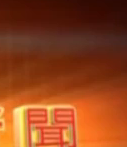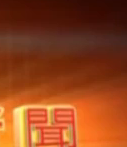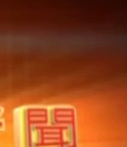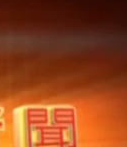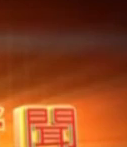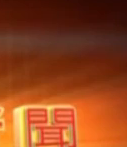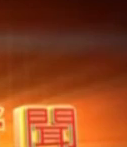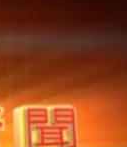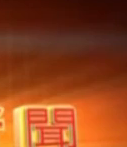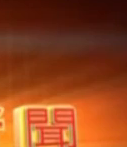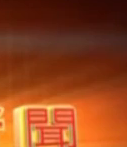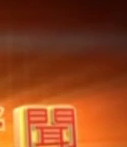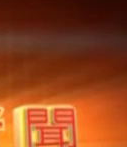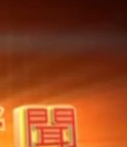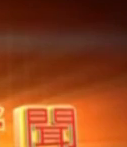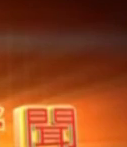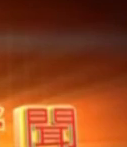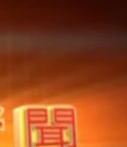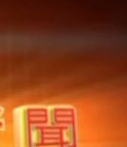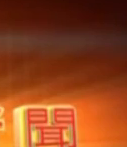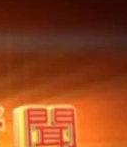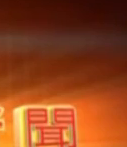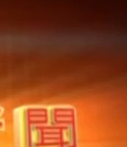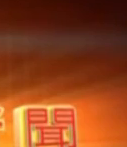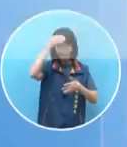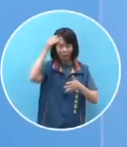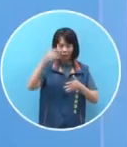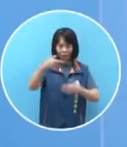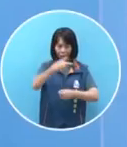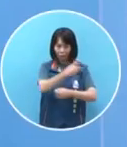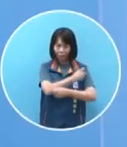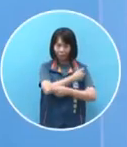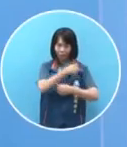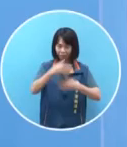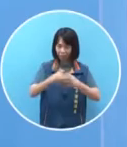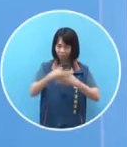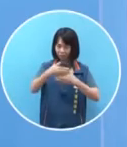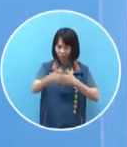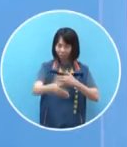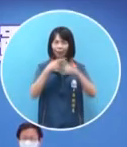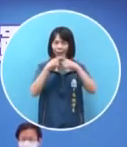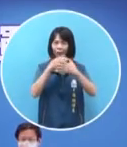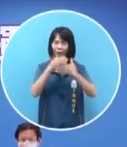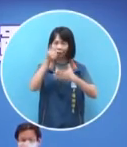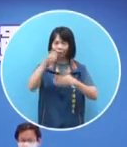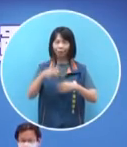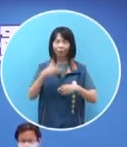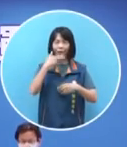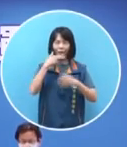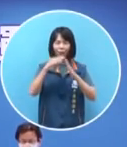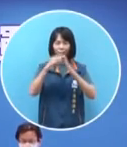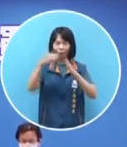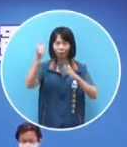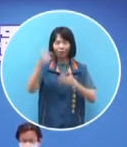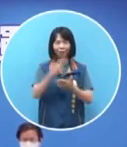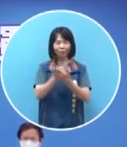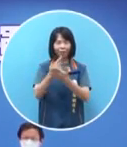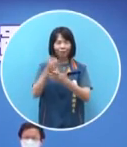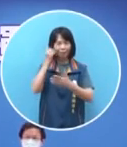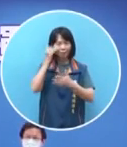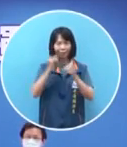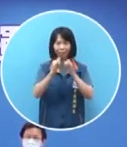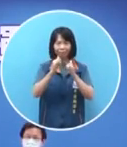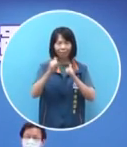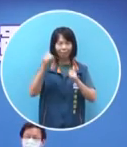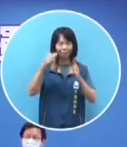你好，欢迎收看7月11号大华联地方新闻，我是吕慧。花莲县连续23天维持零确诊，县长徐贞惠在